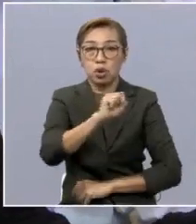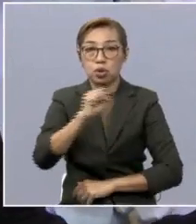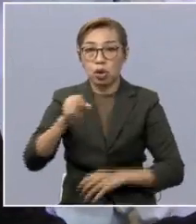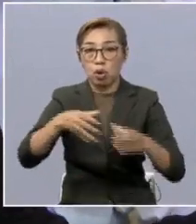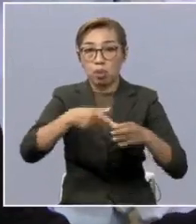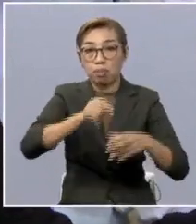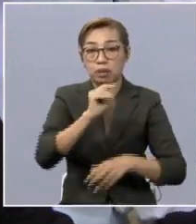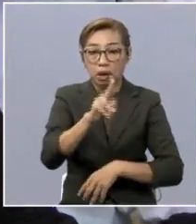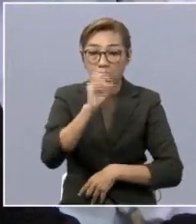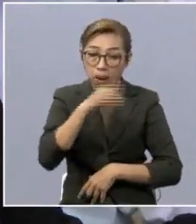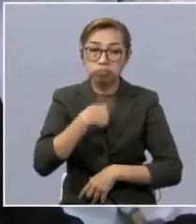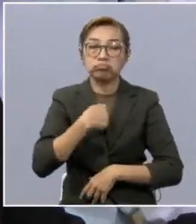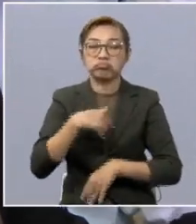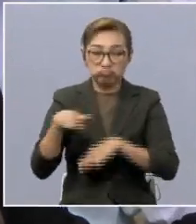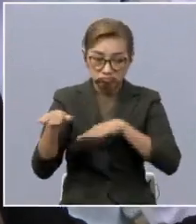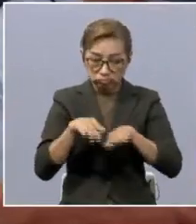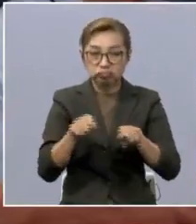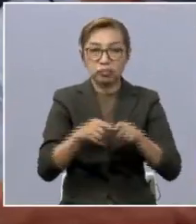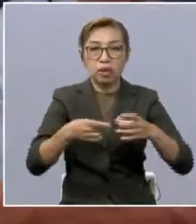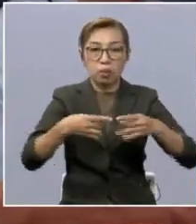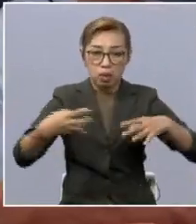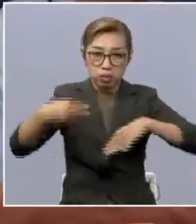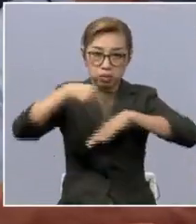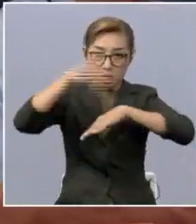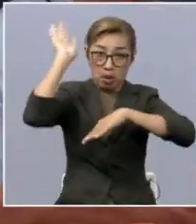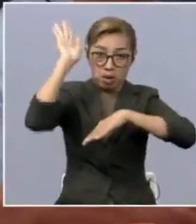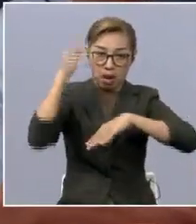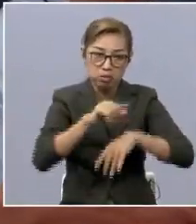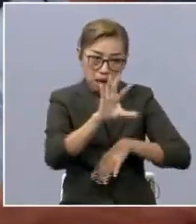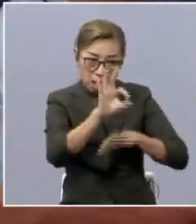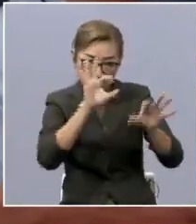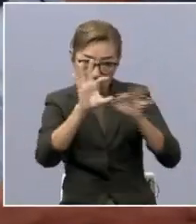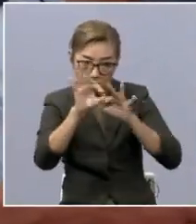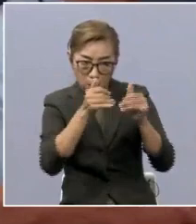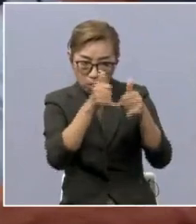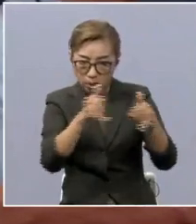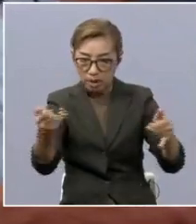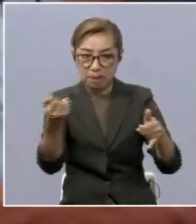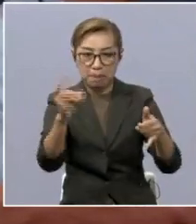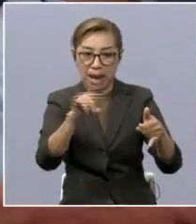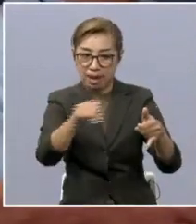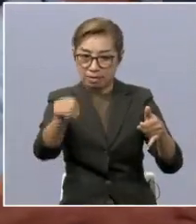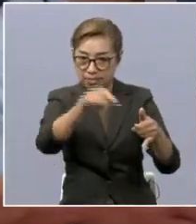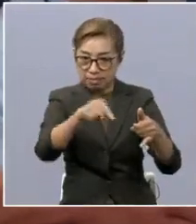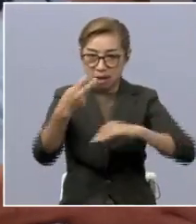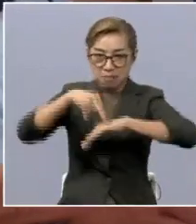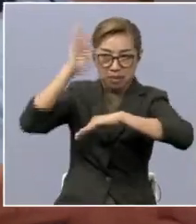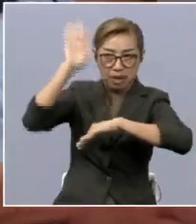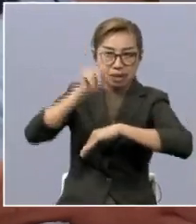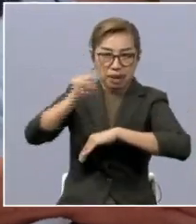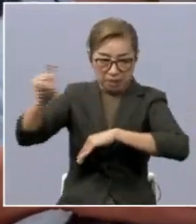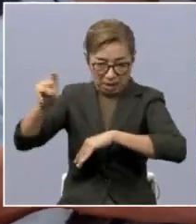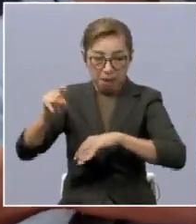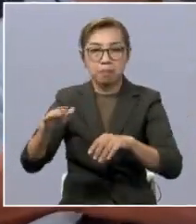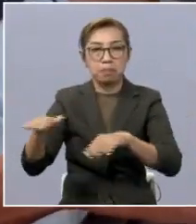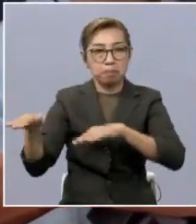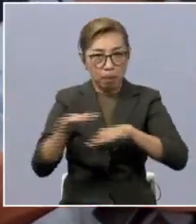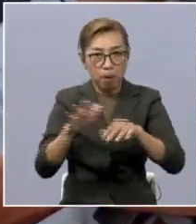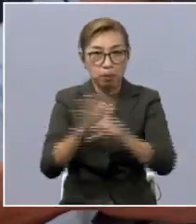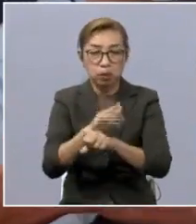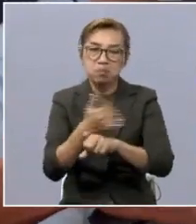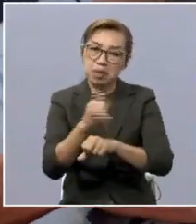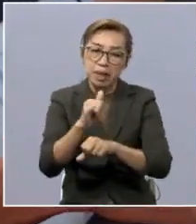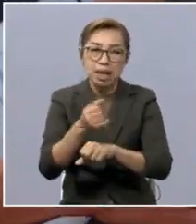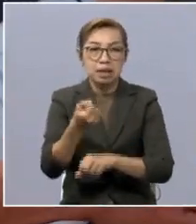ทยเองเขาก็บอกเขาพร้อมเหมือนกันนะฝ่ายค้านเขาบอกว่าเตรียมขุนพลเอาไว้ในการอภิปรายเนี่ย18คนอาจจะเพิ่มหรือว่าลดลงบ้างเนี่ยนะครับห